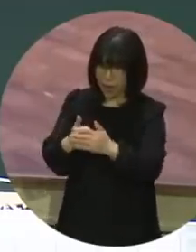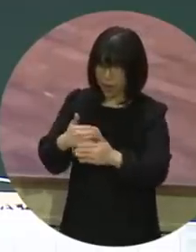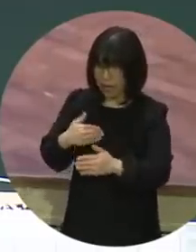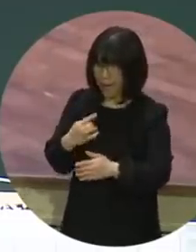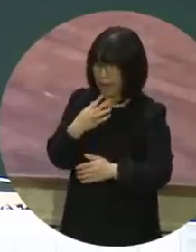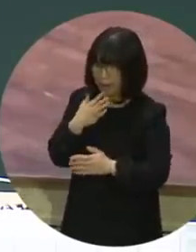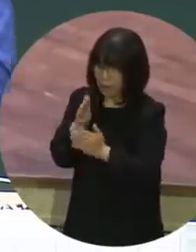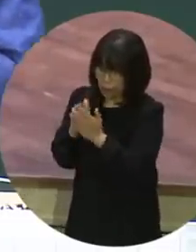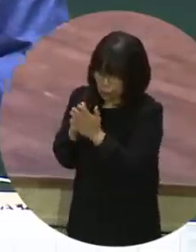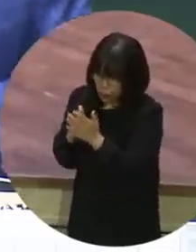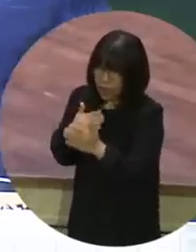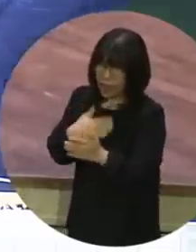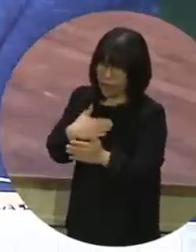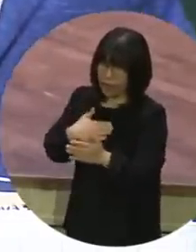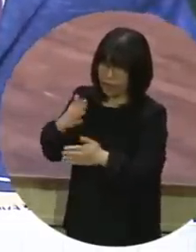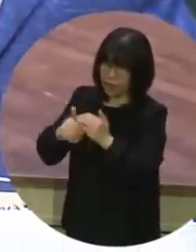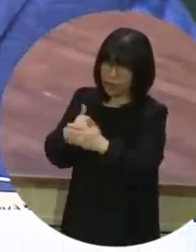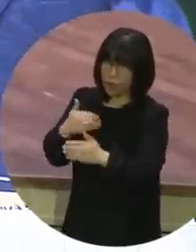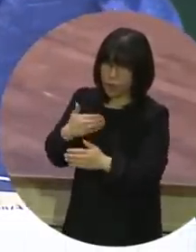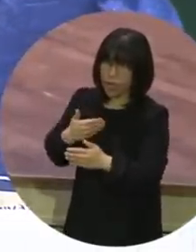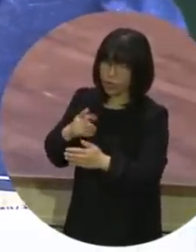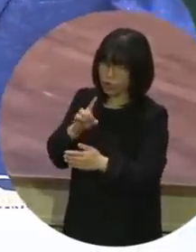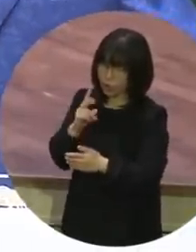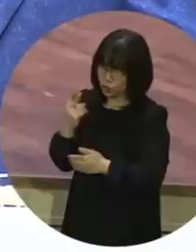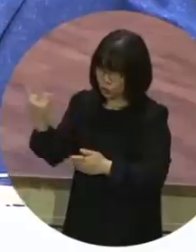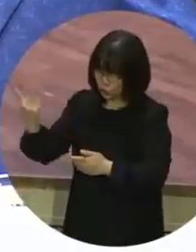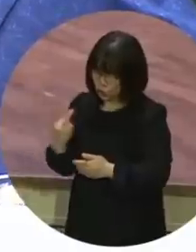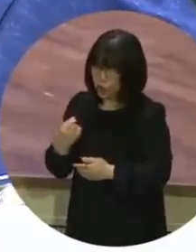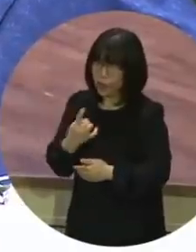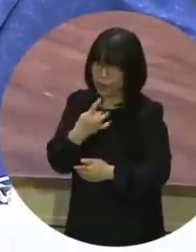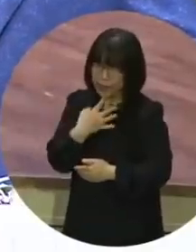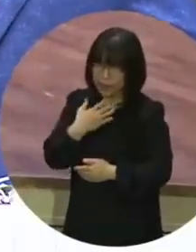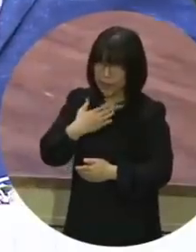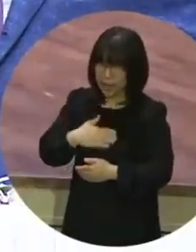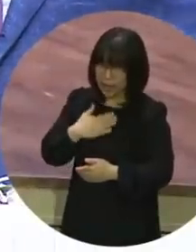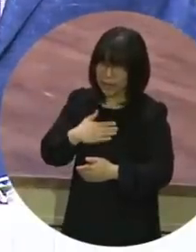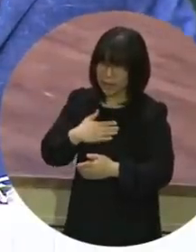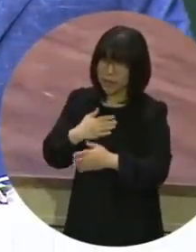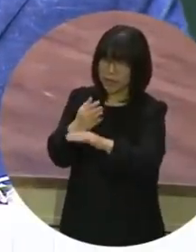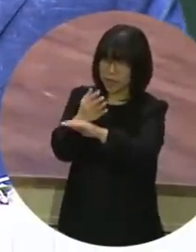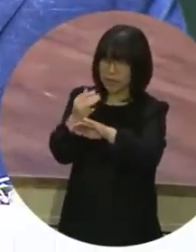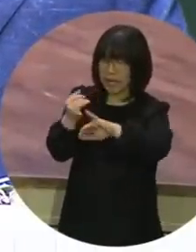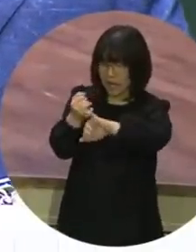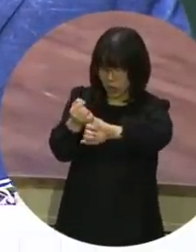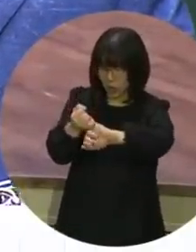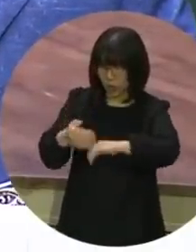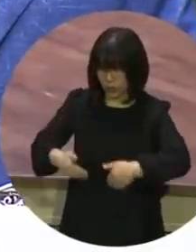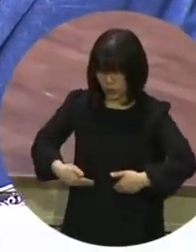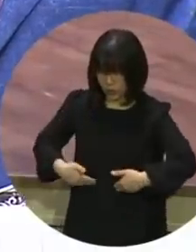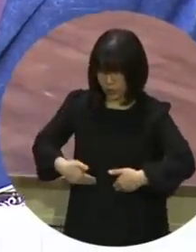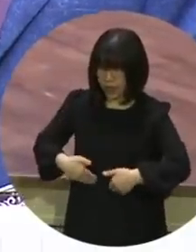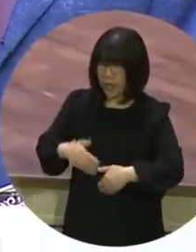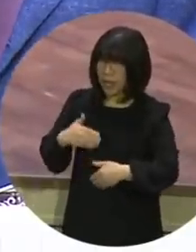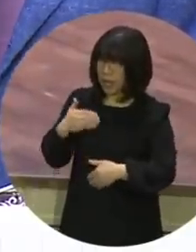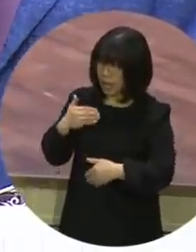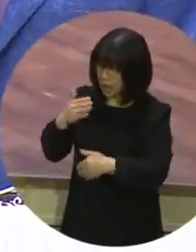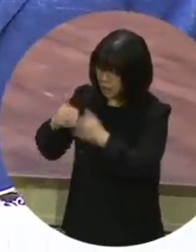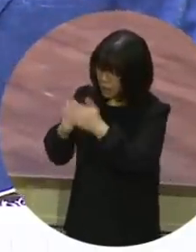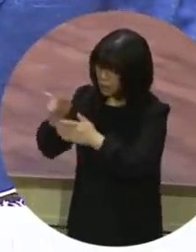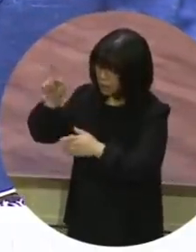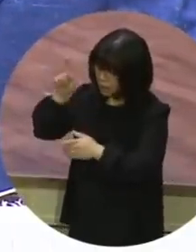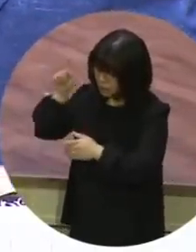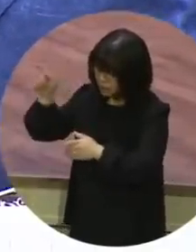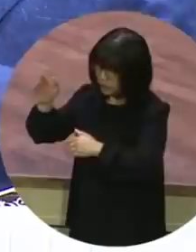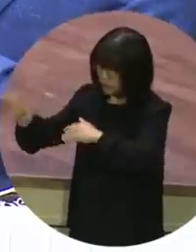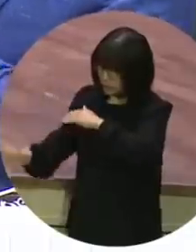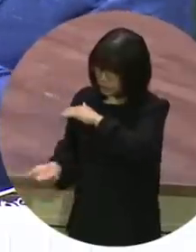아는 이면 계약, 이거 있어야 돼요. 하나님, 내게 내가 하나님 앞에 이렇게 이루어 드리고 원하오니